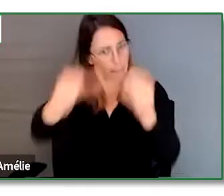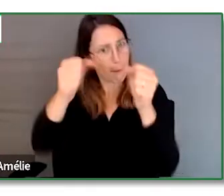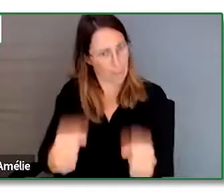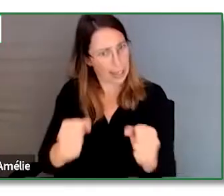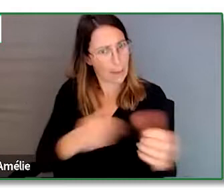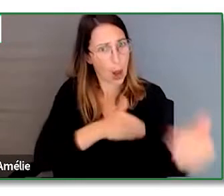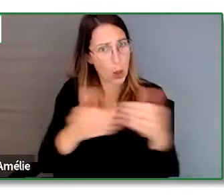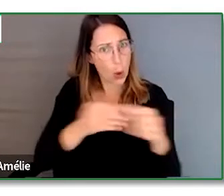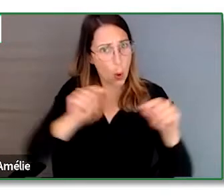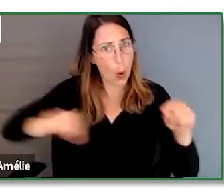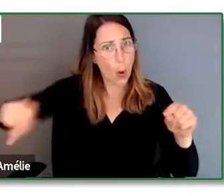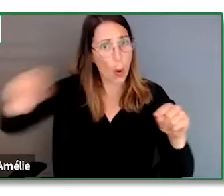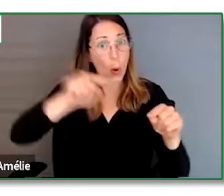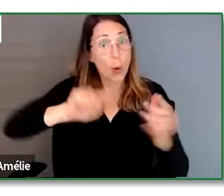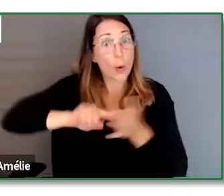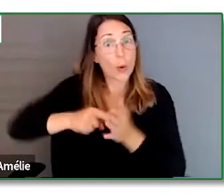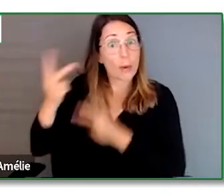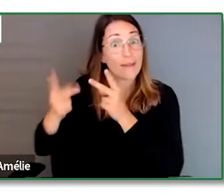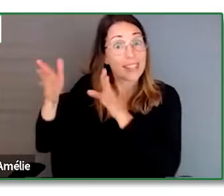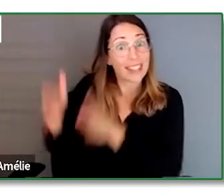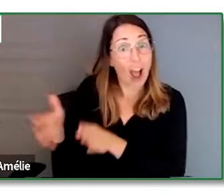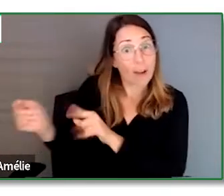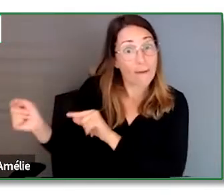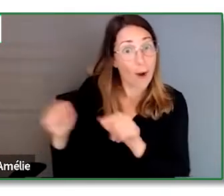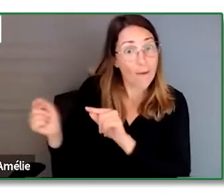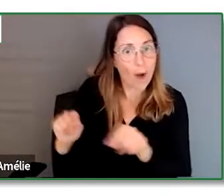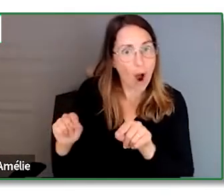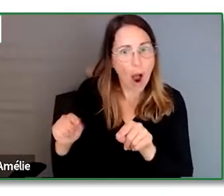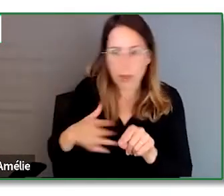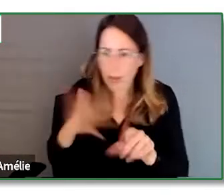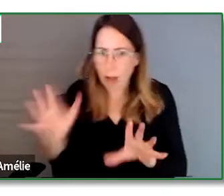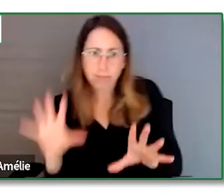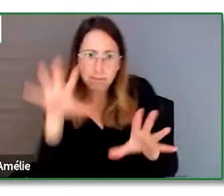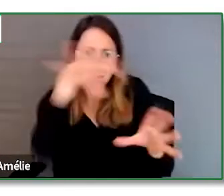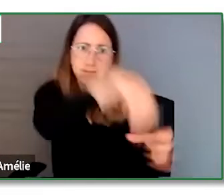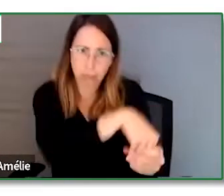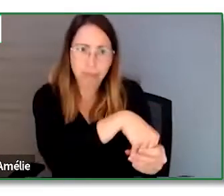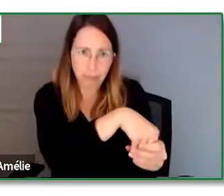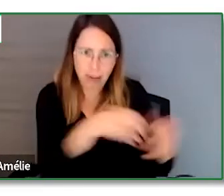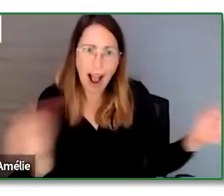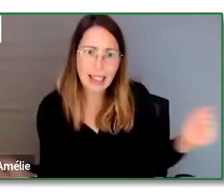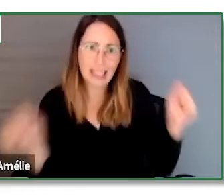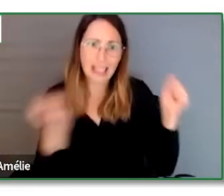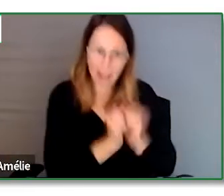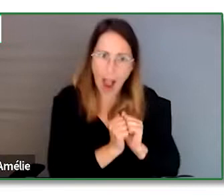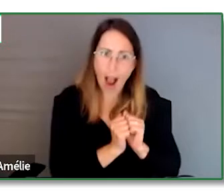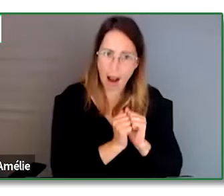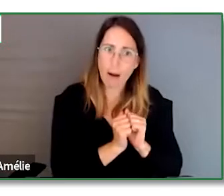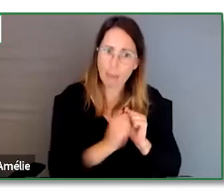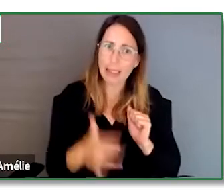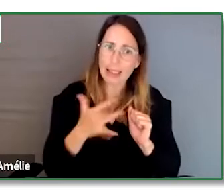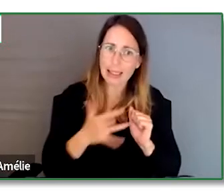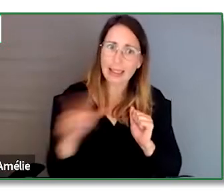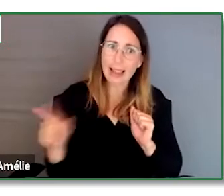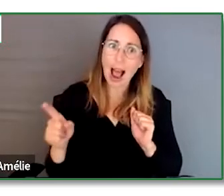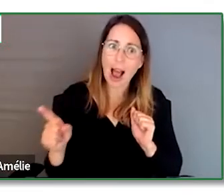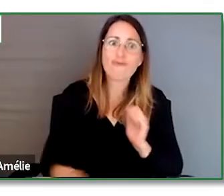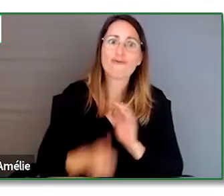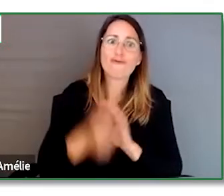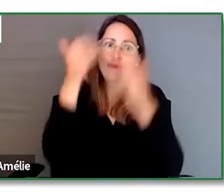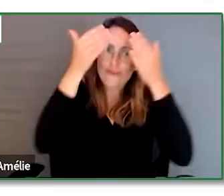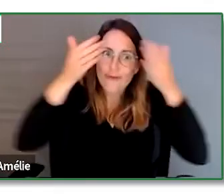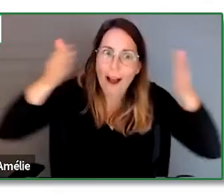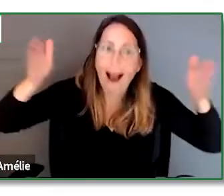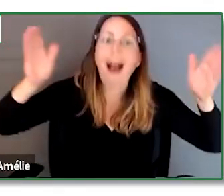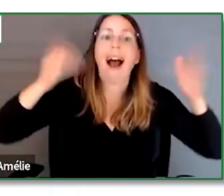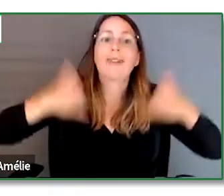et se sentent comme ils font partie d'un tout avec nous, ils se sentent beaucoup plus enclins par la suite de continuer à protéger ces lieux, de